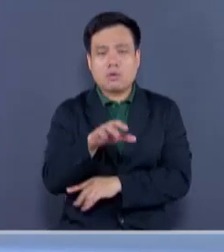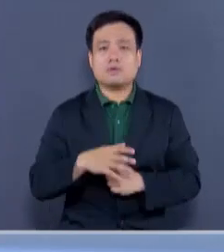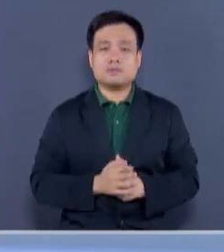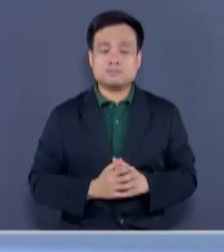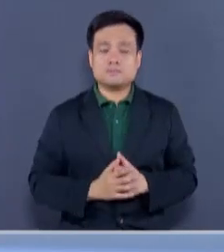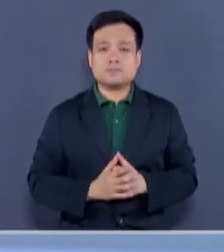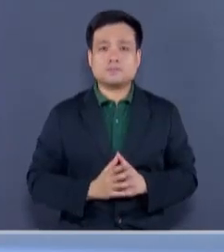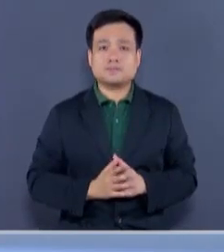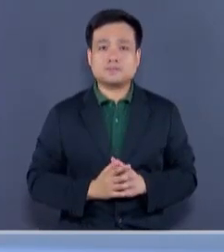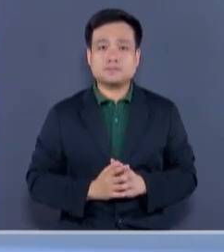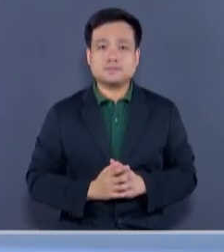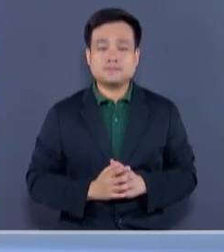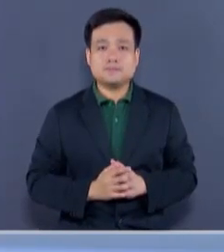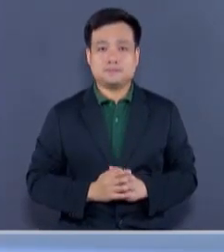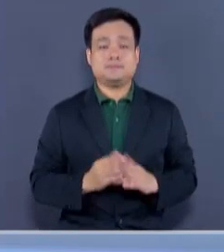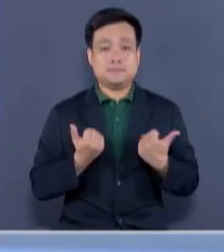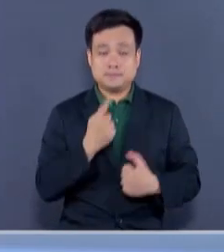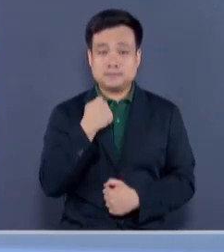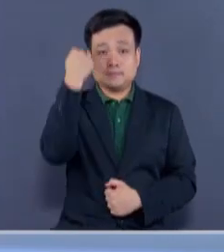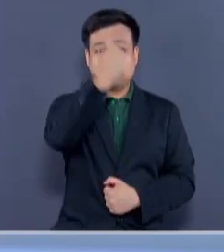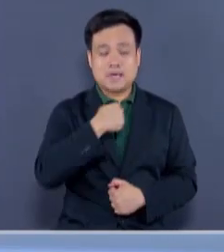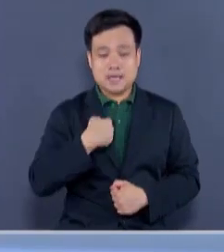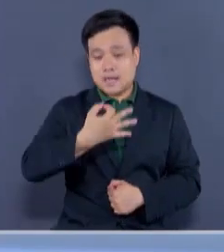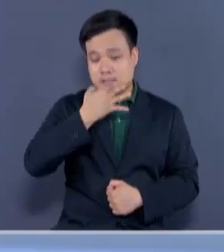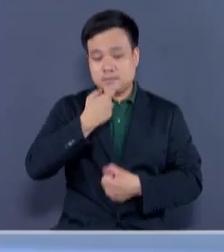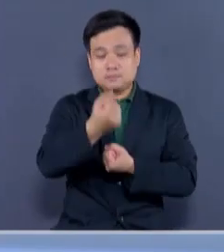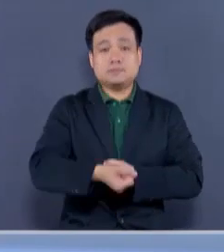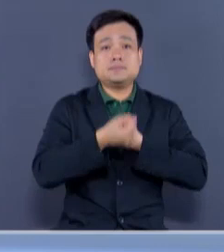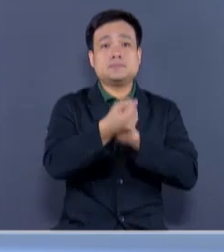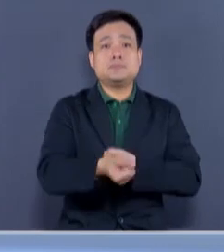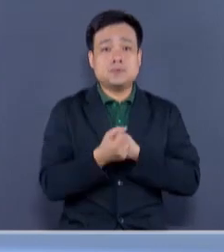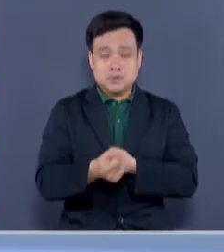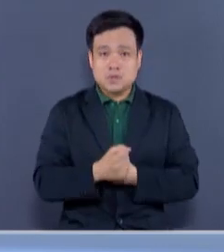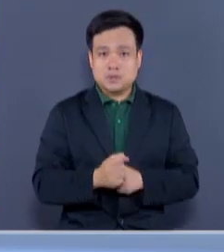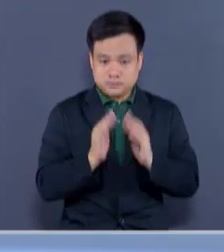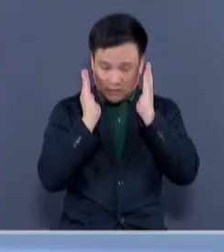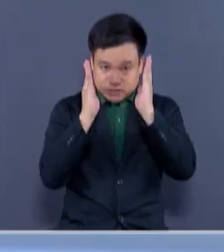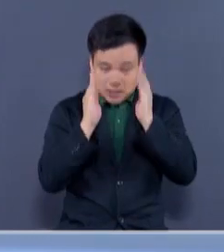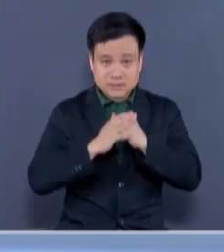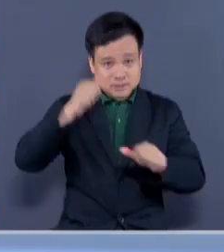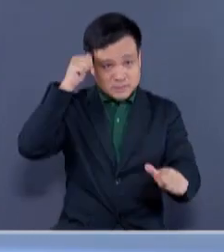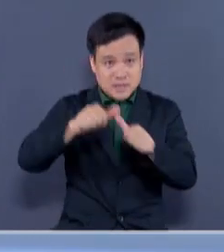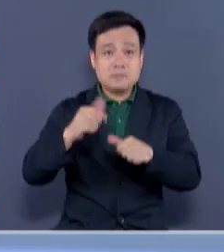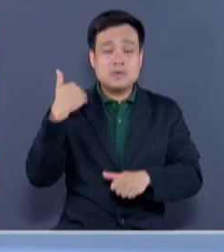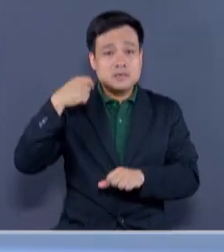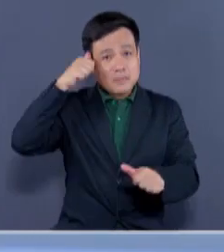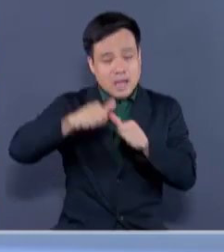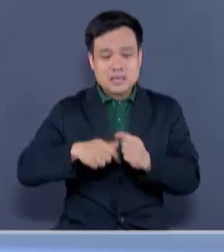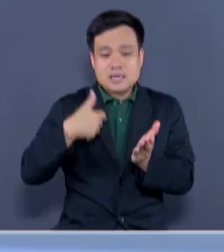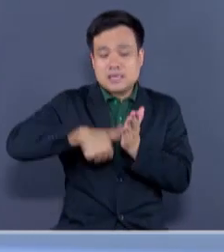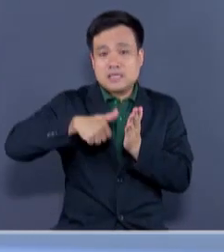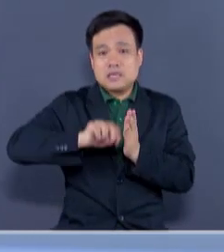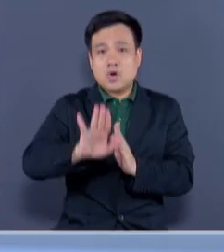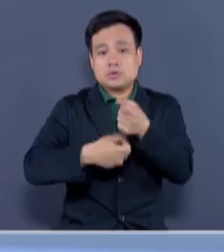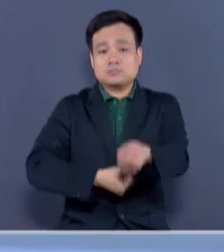คุณผู้ชมครับใครที่เป็นเกษตรกรตั้งใจฟังให้ดีๆจำได้ใช่ไหมฮะตอนเขาหาเสียงเขาบอกเขาจะพักหนี้เกษตรกรพักห